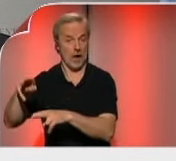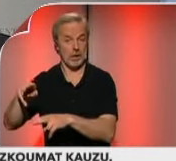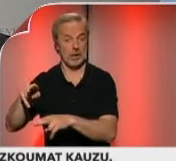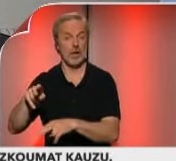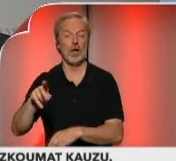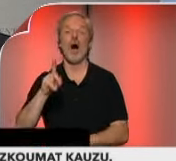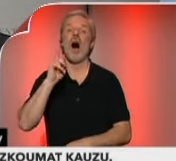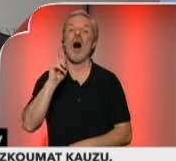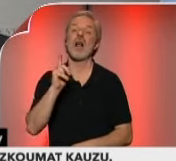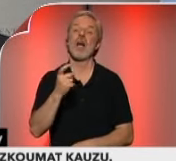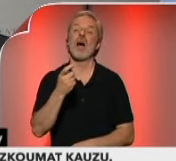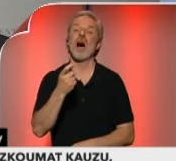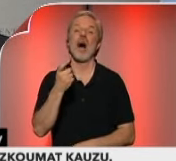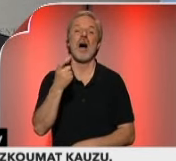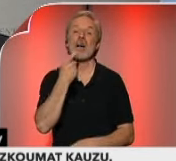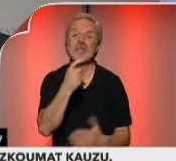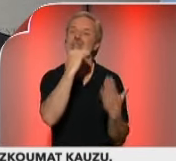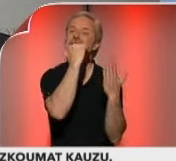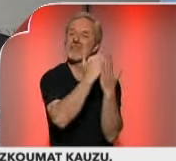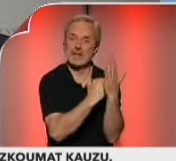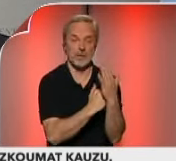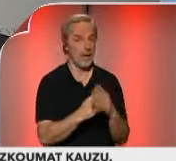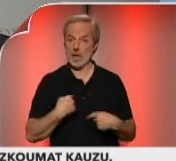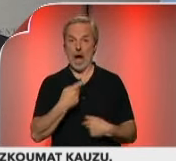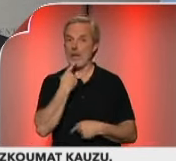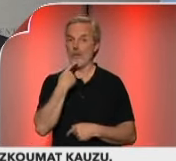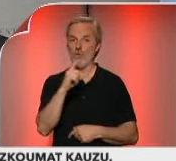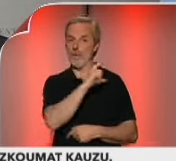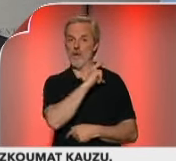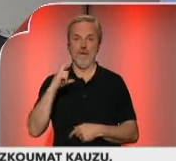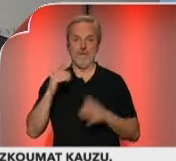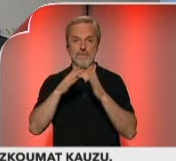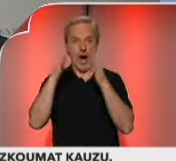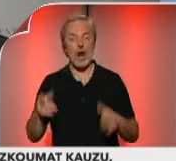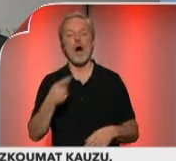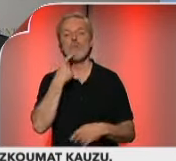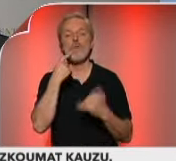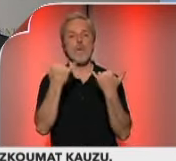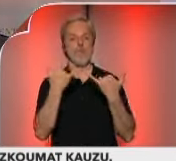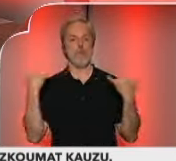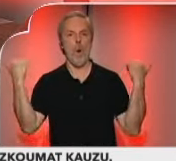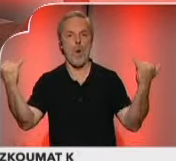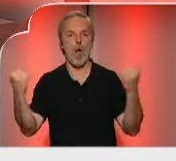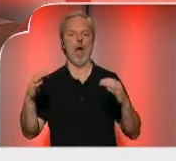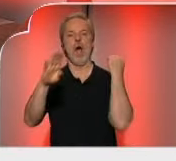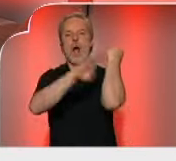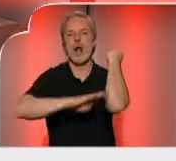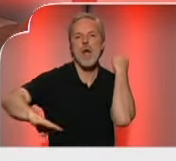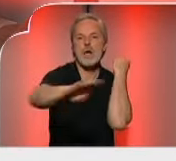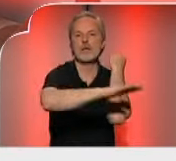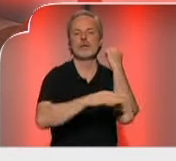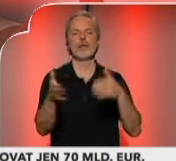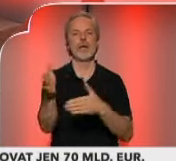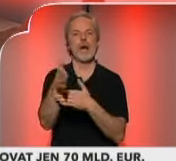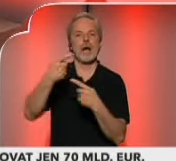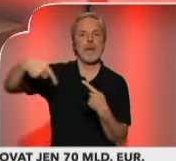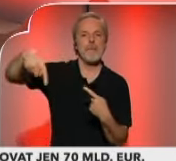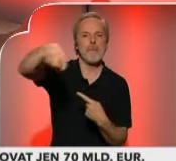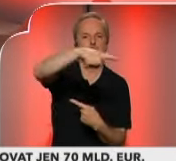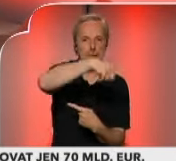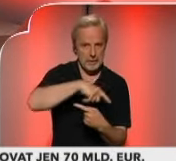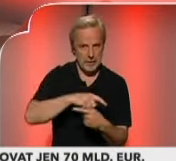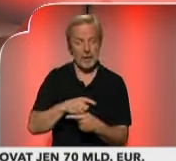těch majetku neexistuje ale tady nejde o Fary tady tady jde skutečně o polnosti lesy rybníky tady jde o majetek který církvi